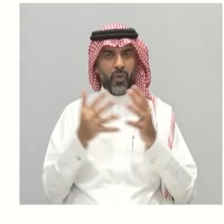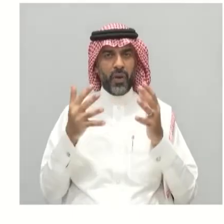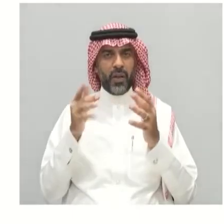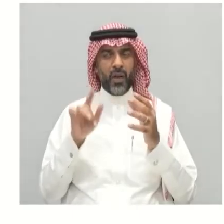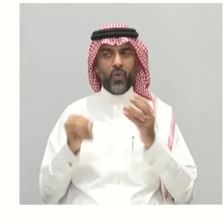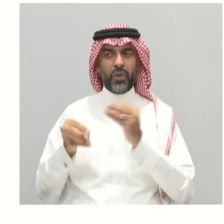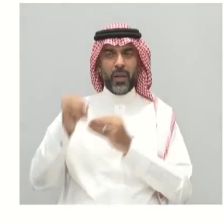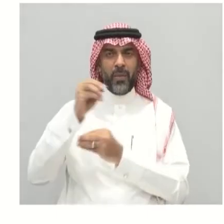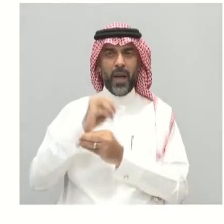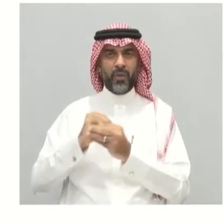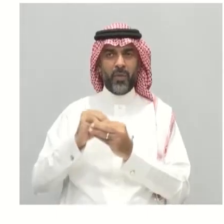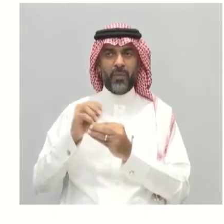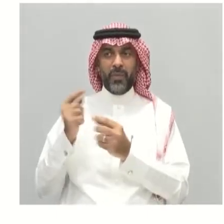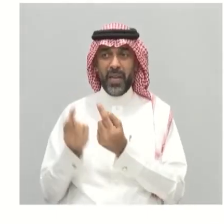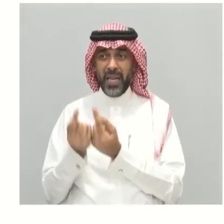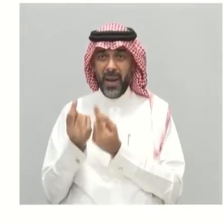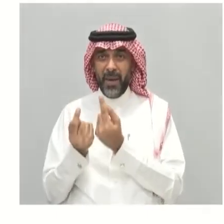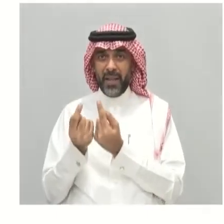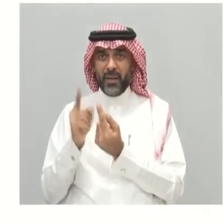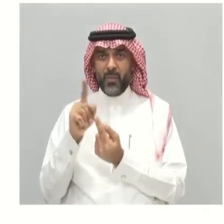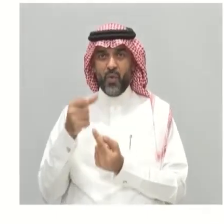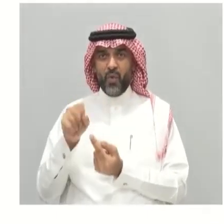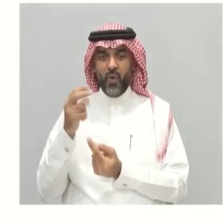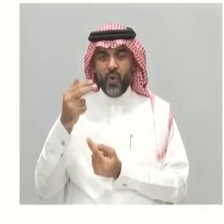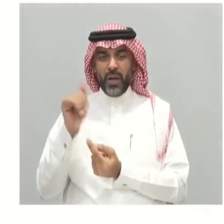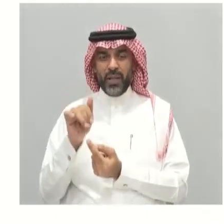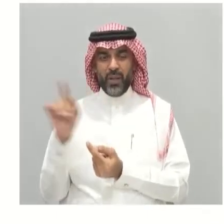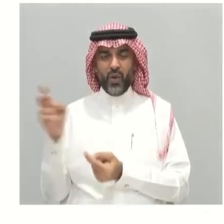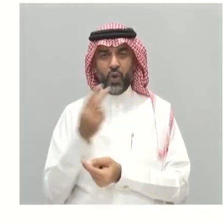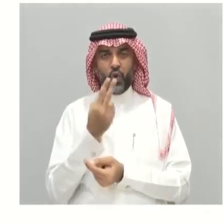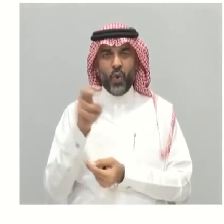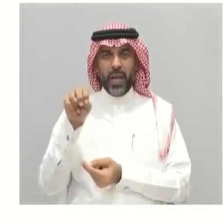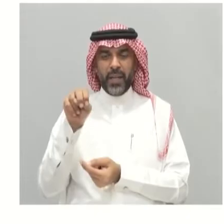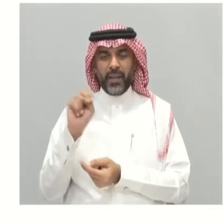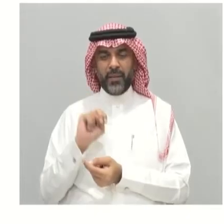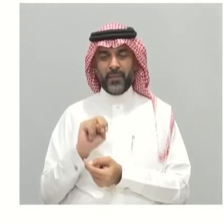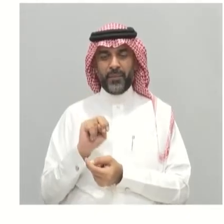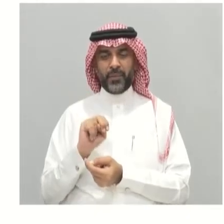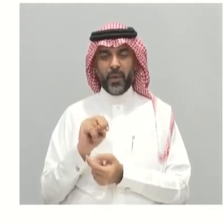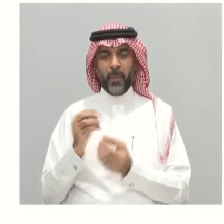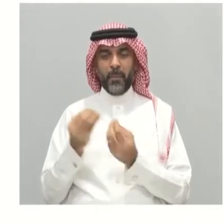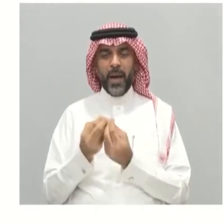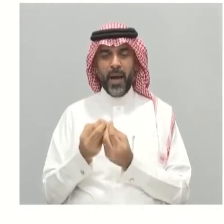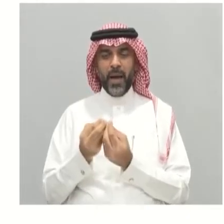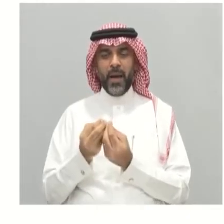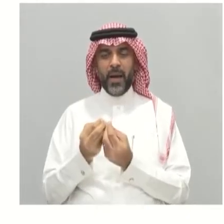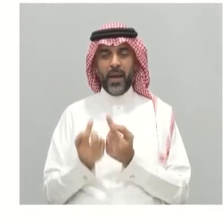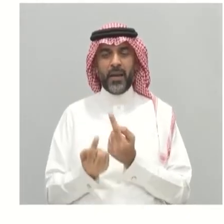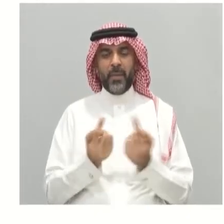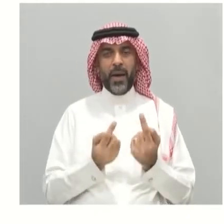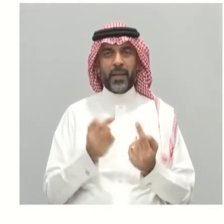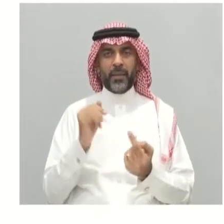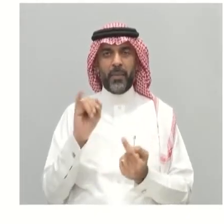التبادل بين جيل النبات البوغي تو ان ثنائي العدد الكروموسومي وبين جيل النبات